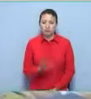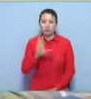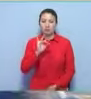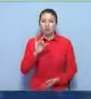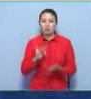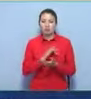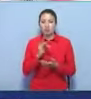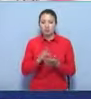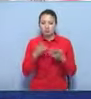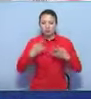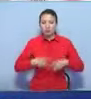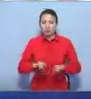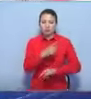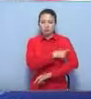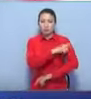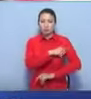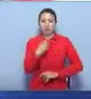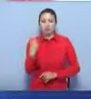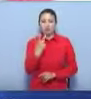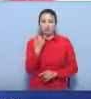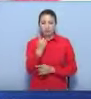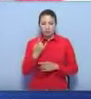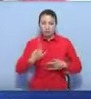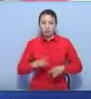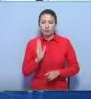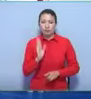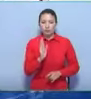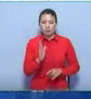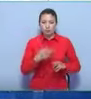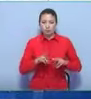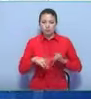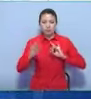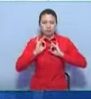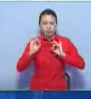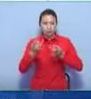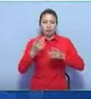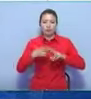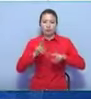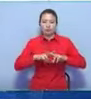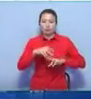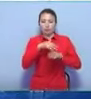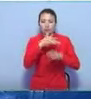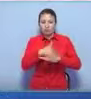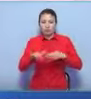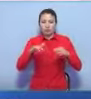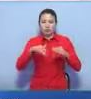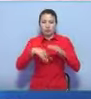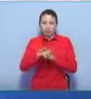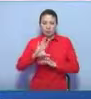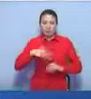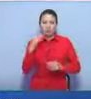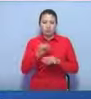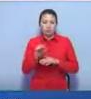Арыстағы перзентханада екінші баласын босанғалы отырған кенжегүл Бегасыл дүмпуді ести сала елмен бірге сыртқа шығады. Алайда көлік